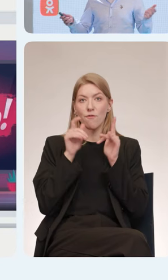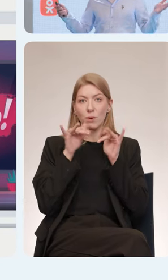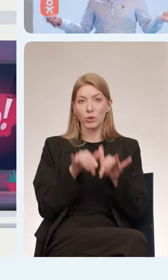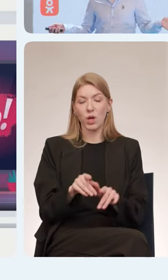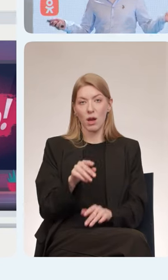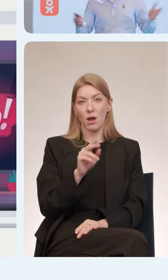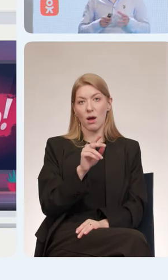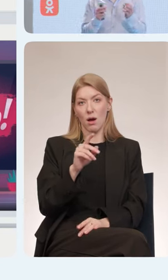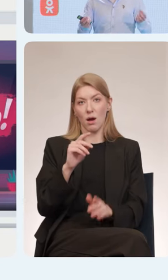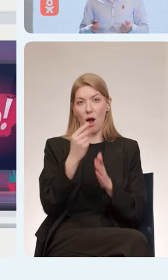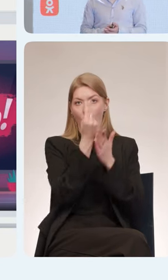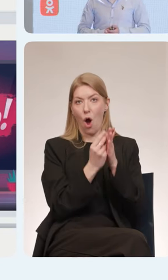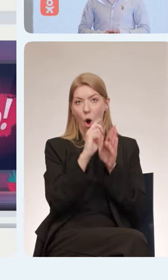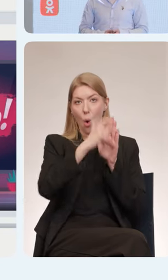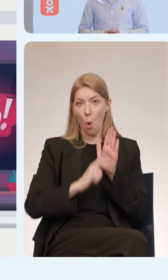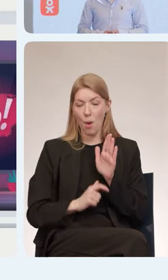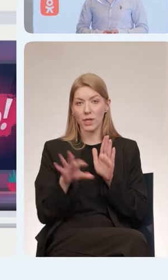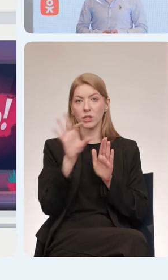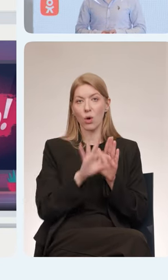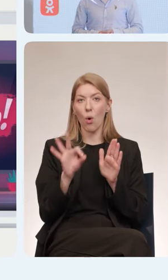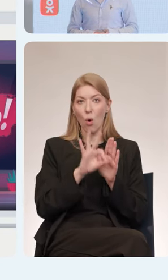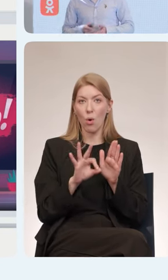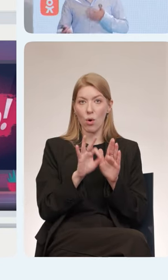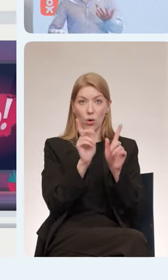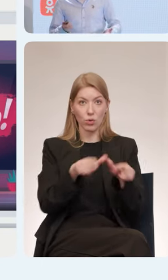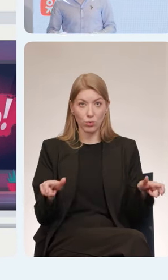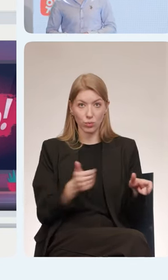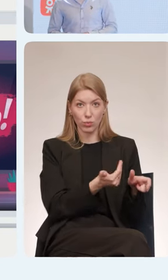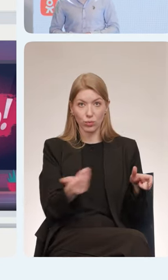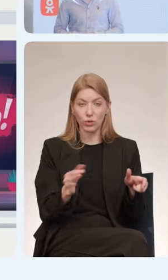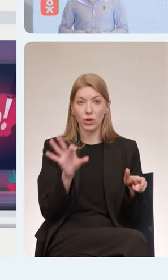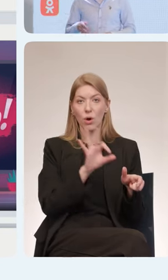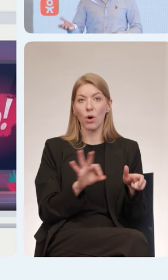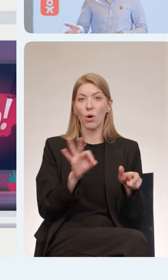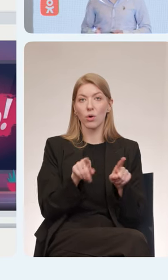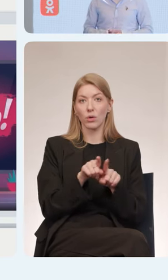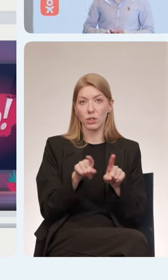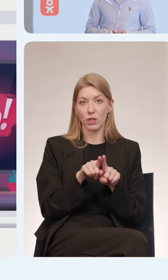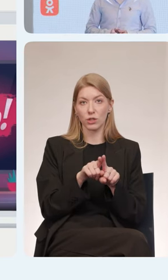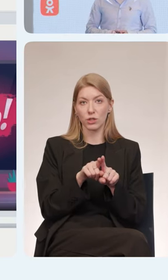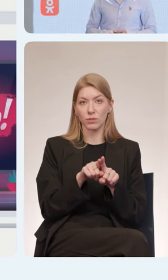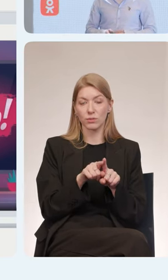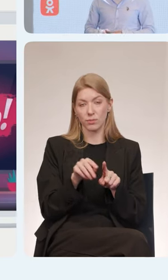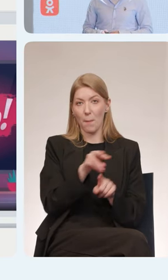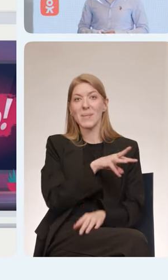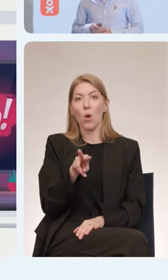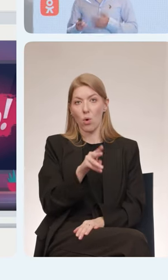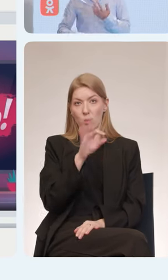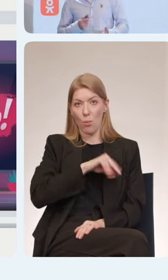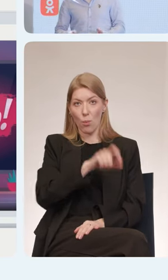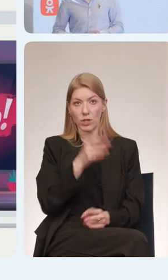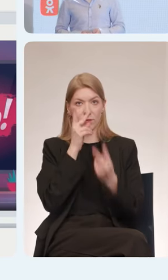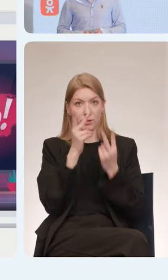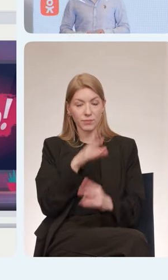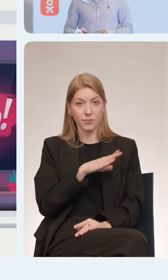о стереотипах про пожилых людей. Вот. Ну и охват этого комикса составил тоже там 1 000 000 пользователей, и